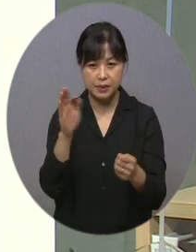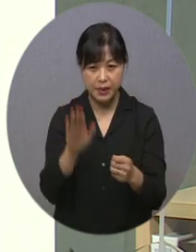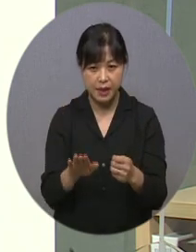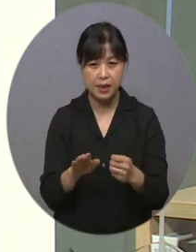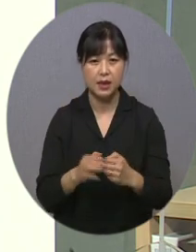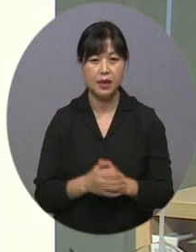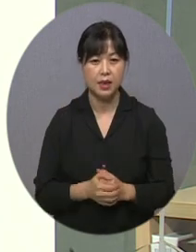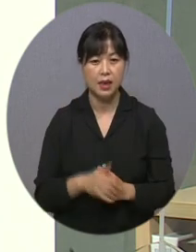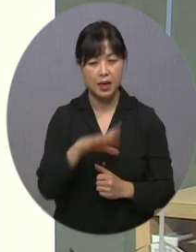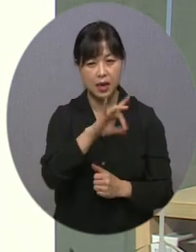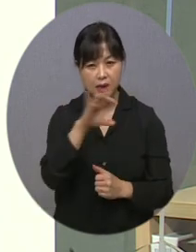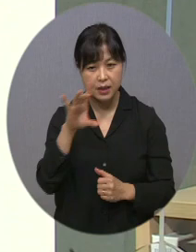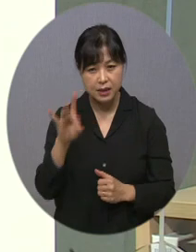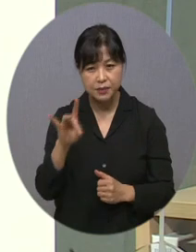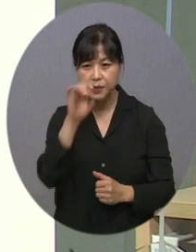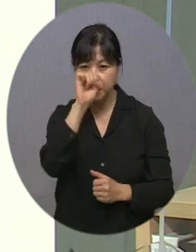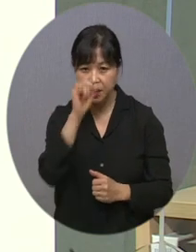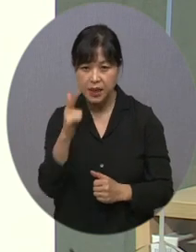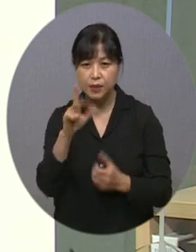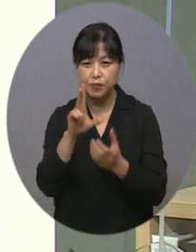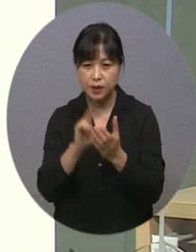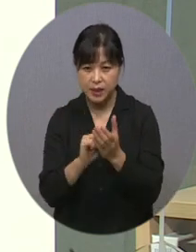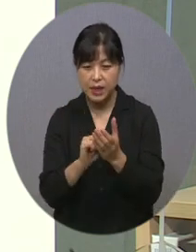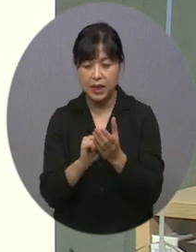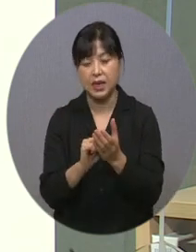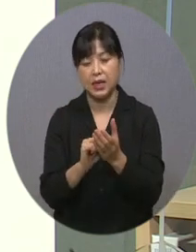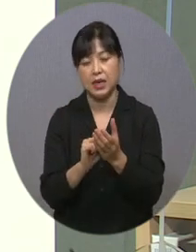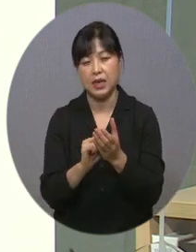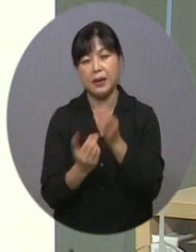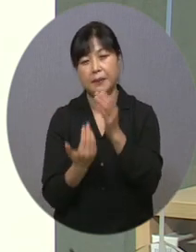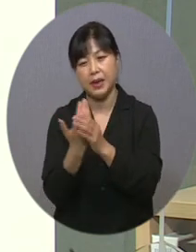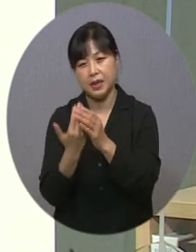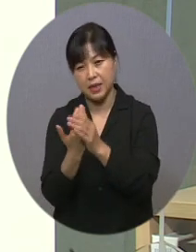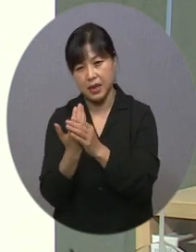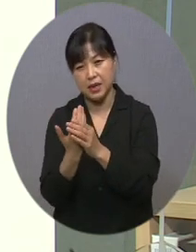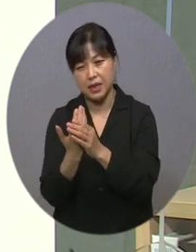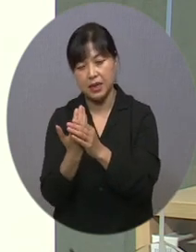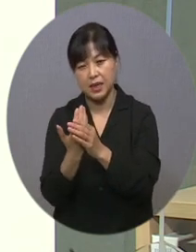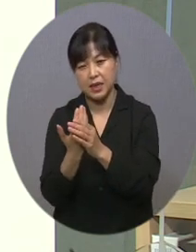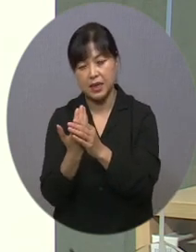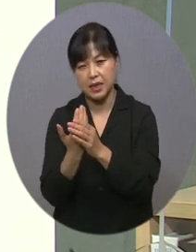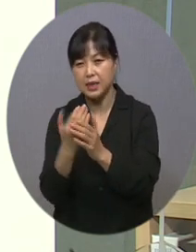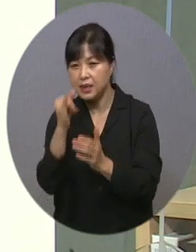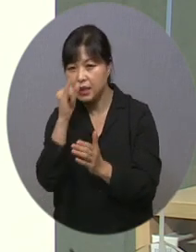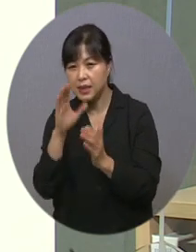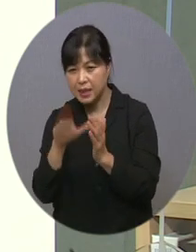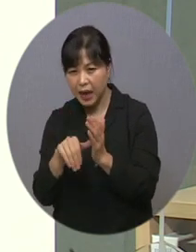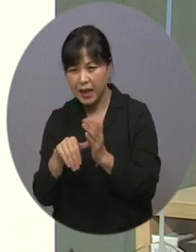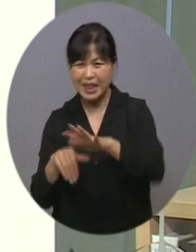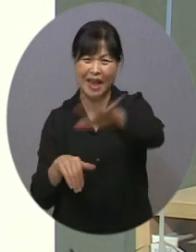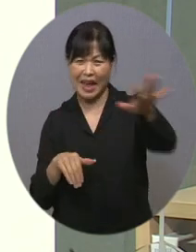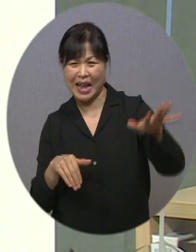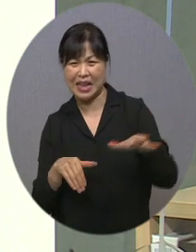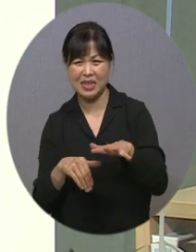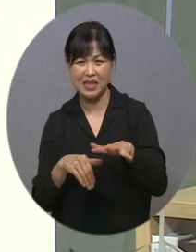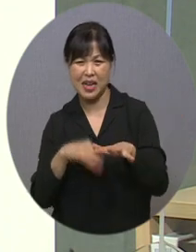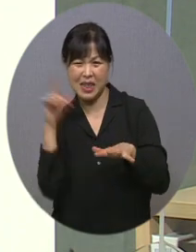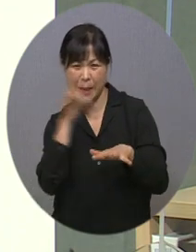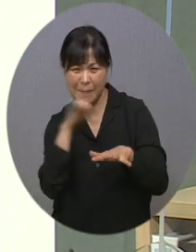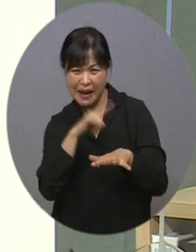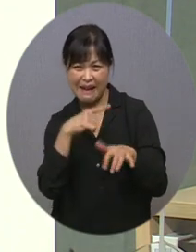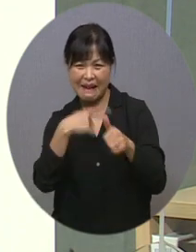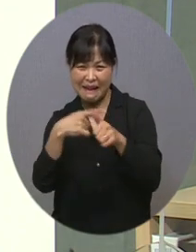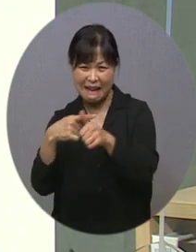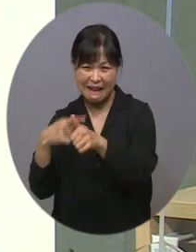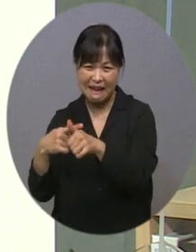간혹 불미스러운 불쾌한 일이 일어났다고 했을 때 그냥 싸잡아서